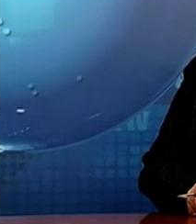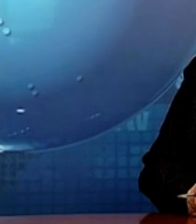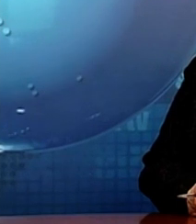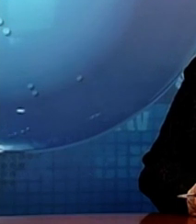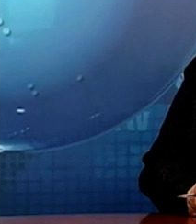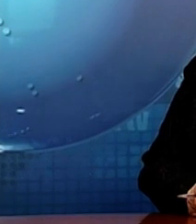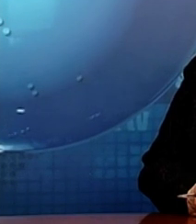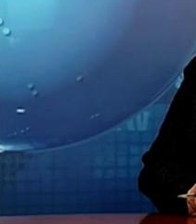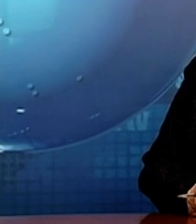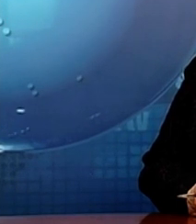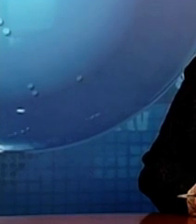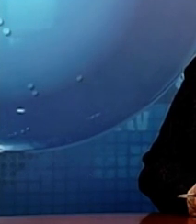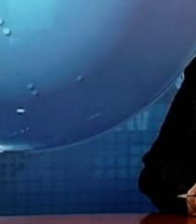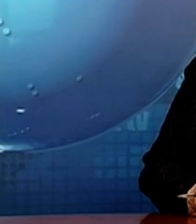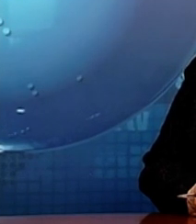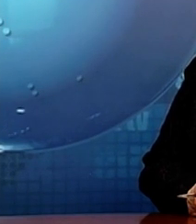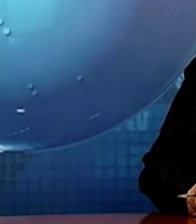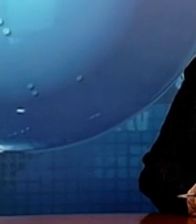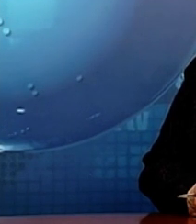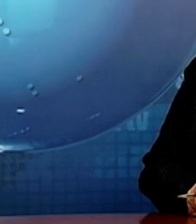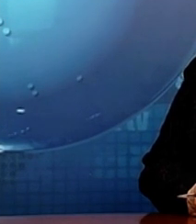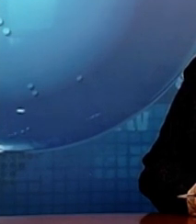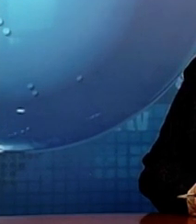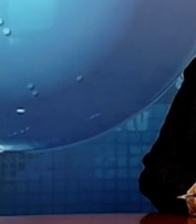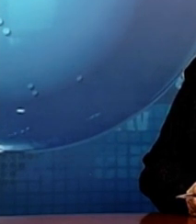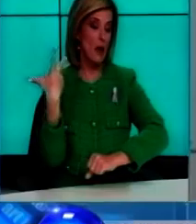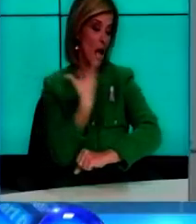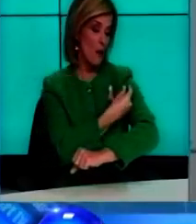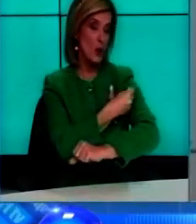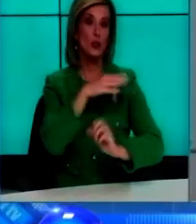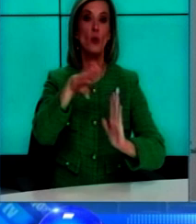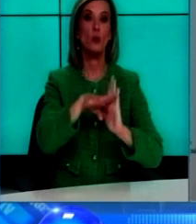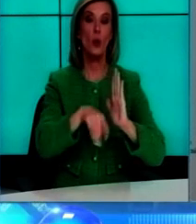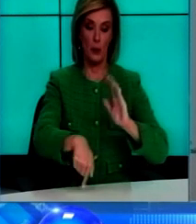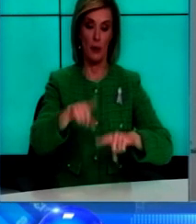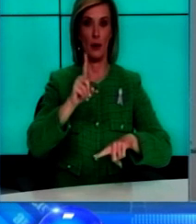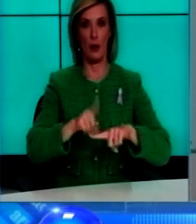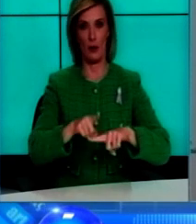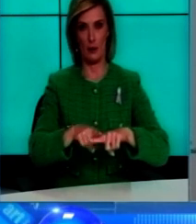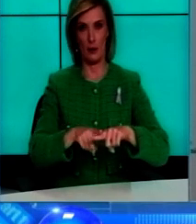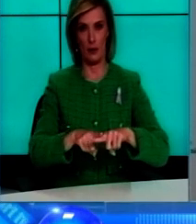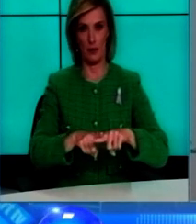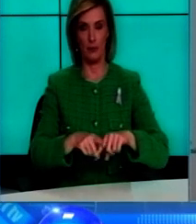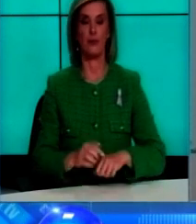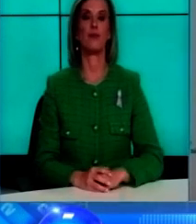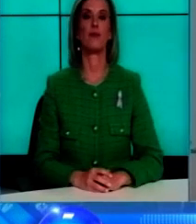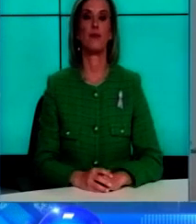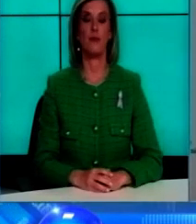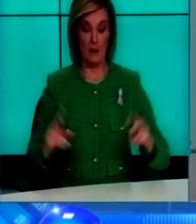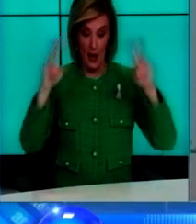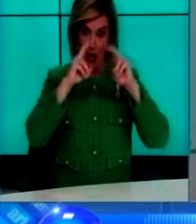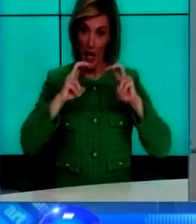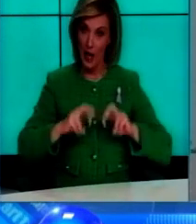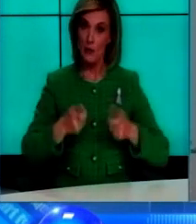5.560 νοσηλίες στις μονάδες εντατικής θεραπείας. Την ελληνική επιστημονική μελέτη για τον εμβολιασμό